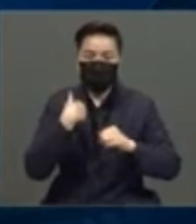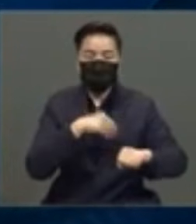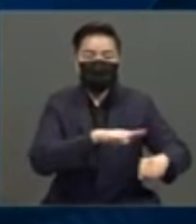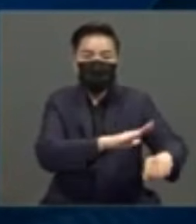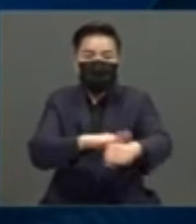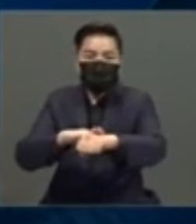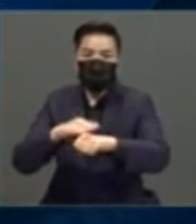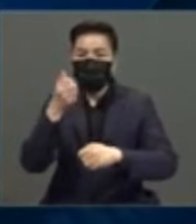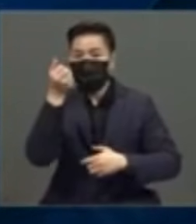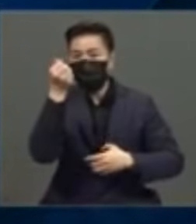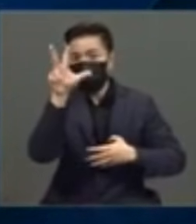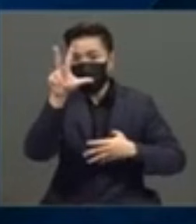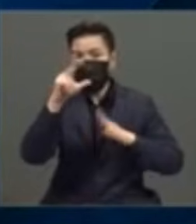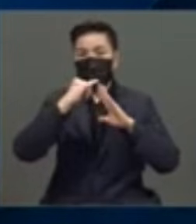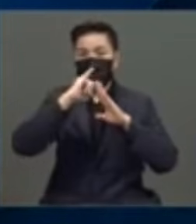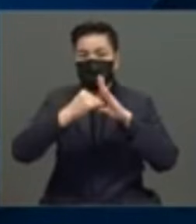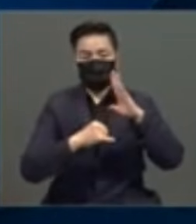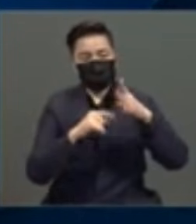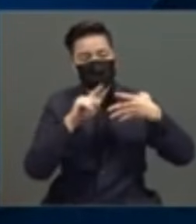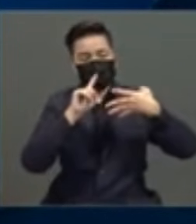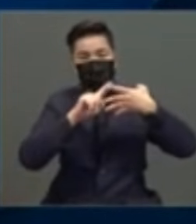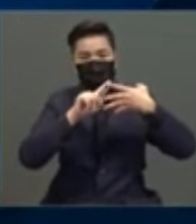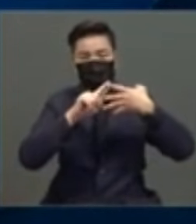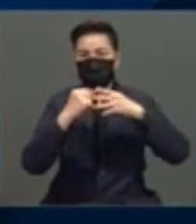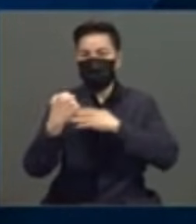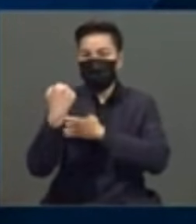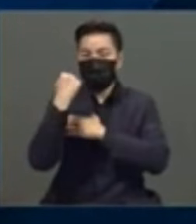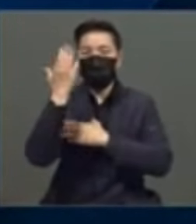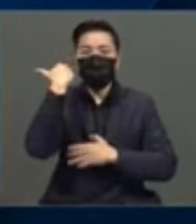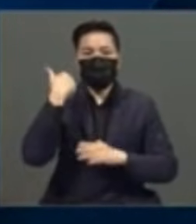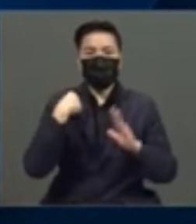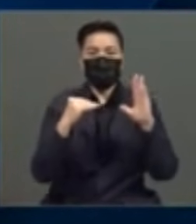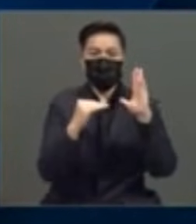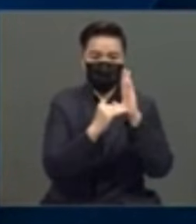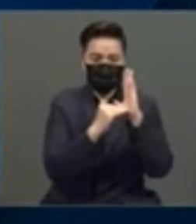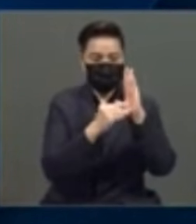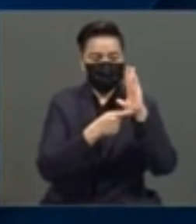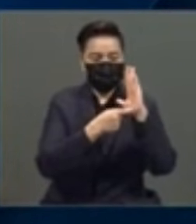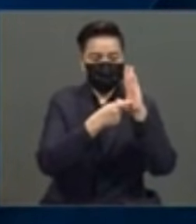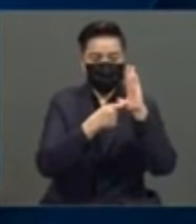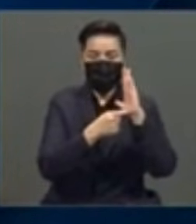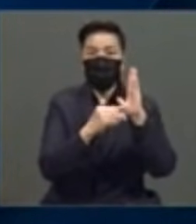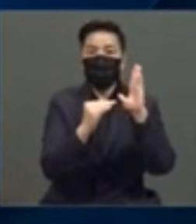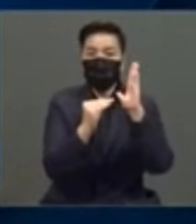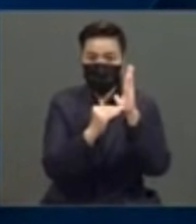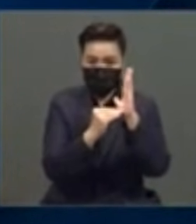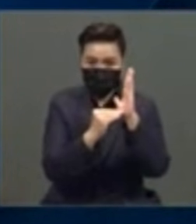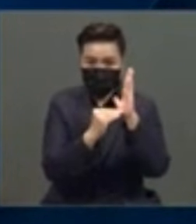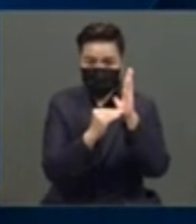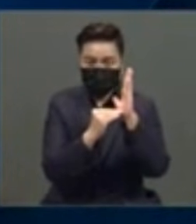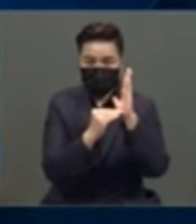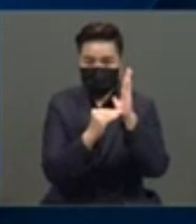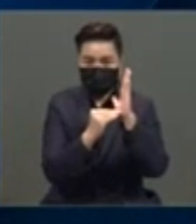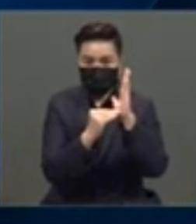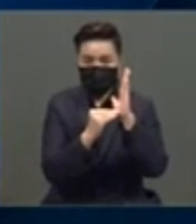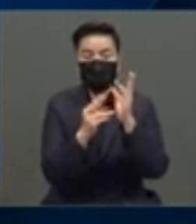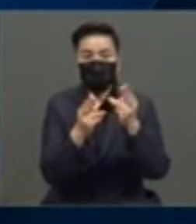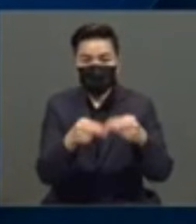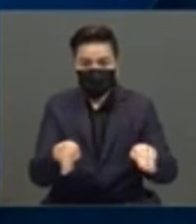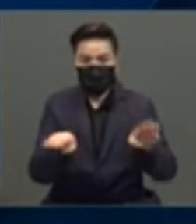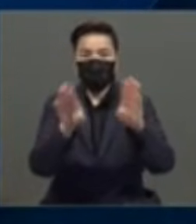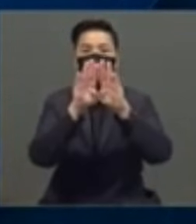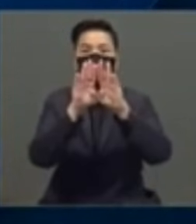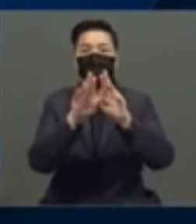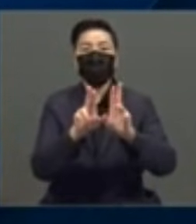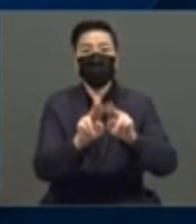เน้นย้ำคือ13จังหวัดแรกครับคือเดิมนี้เราคือกรุงเทพและปริมณฑลก็คือกรุงเทพนะครับแล้วก็นครปฐ